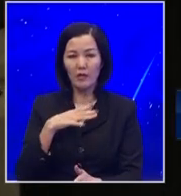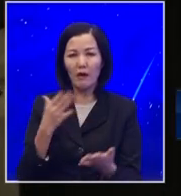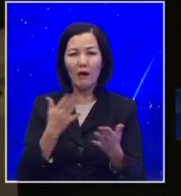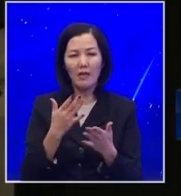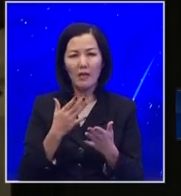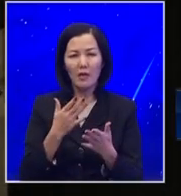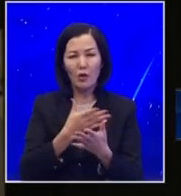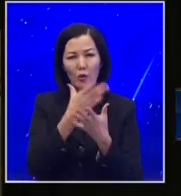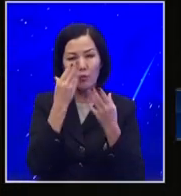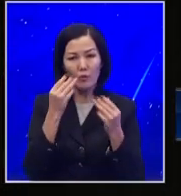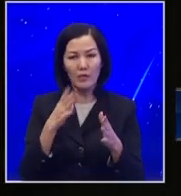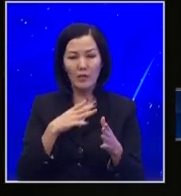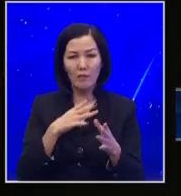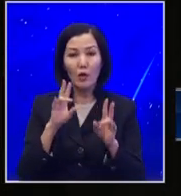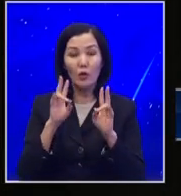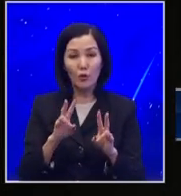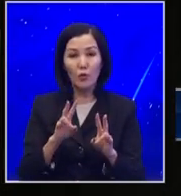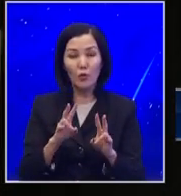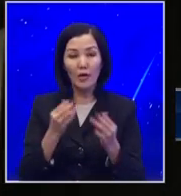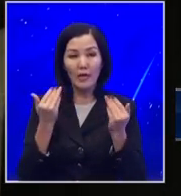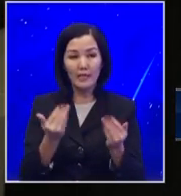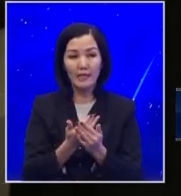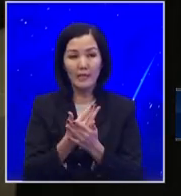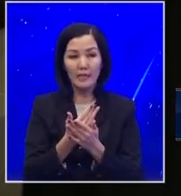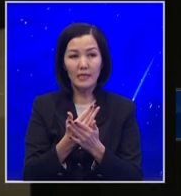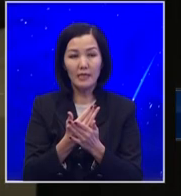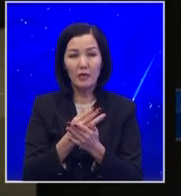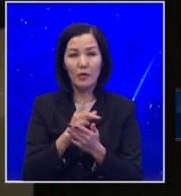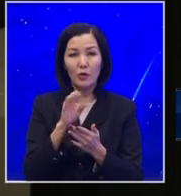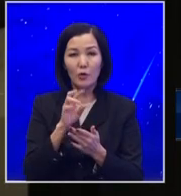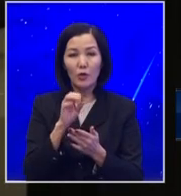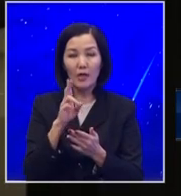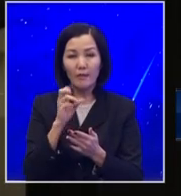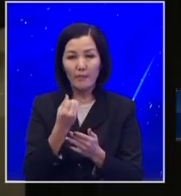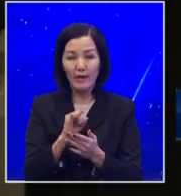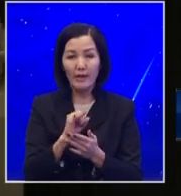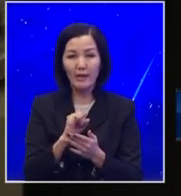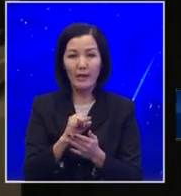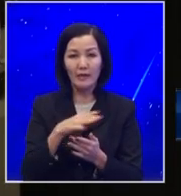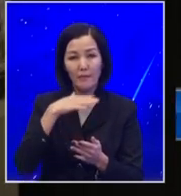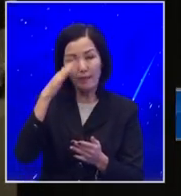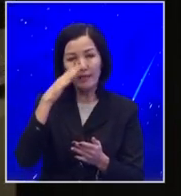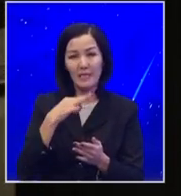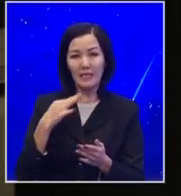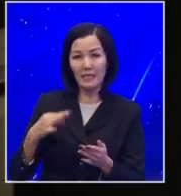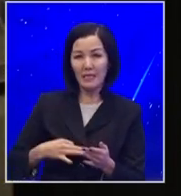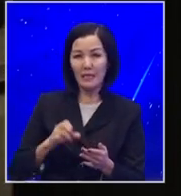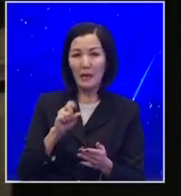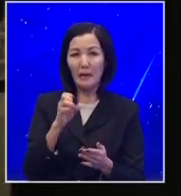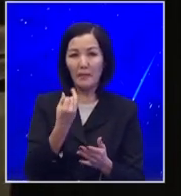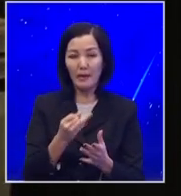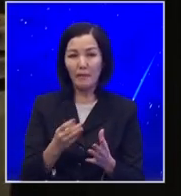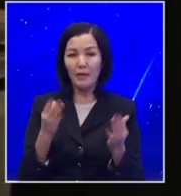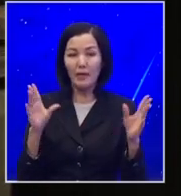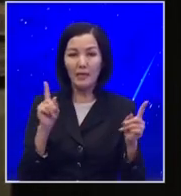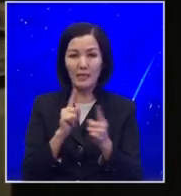екен деген сияқты. Бірақ дегенмен де қарасаңыз, қазір жаңағы Құманбай екеуінің сахнасында, Абай мен сахнасында бүгінгі